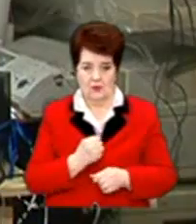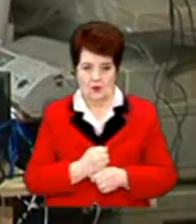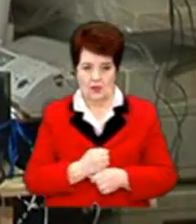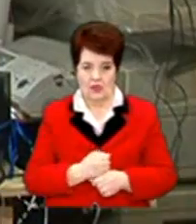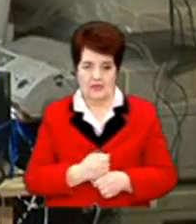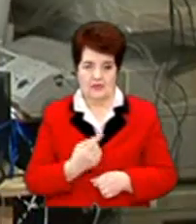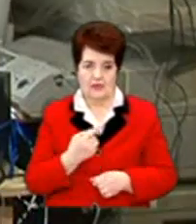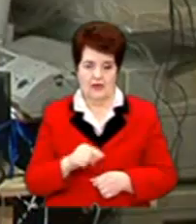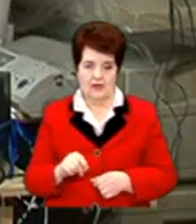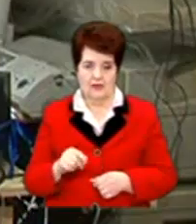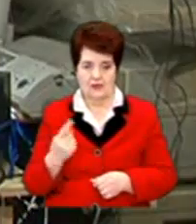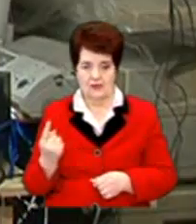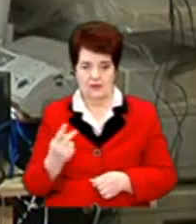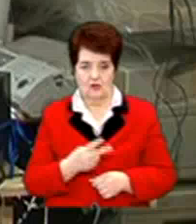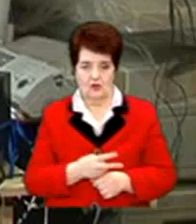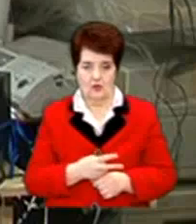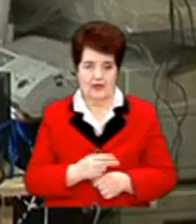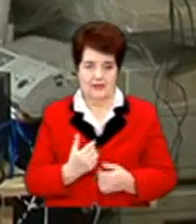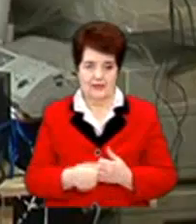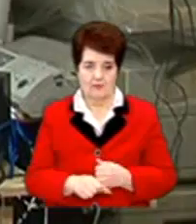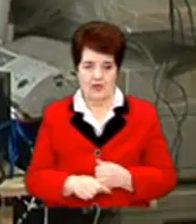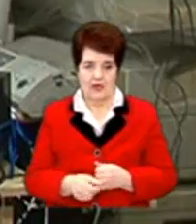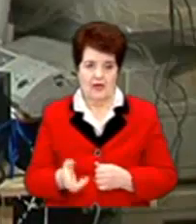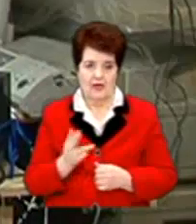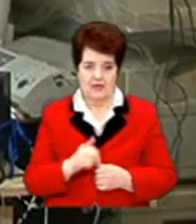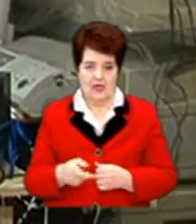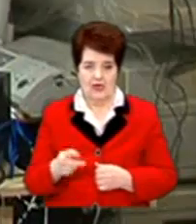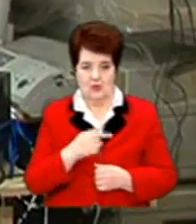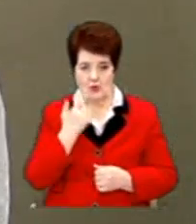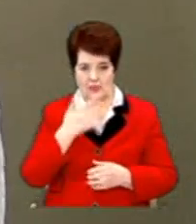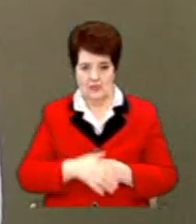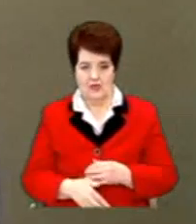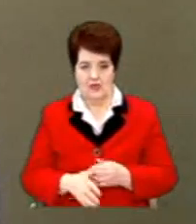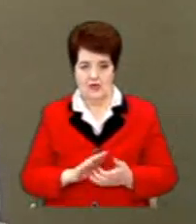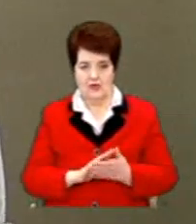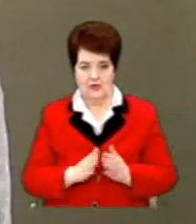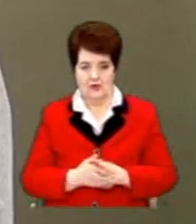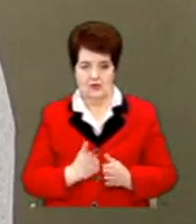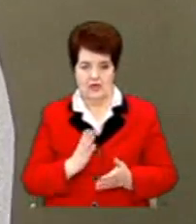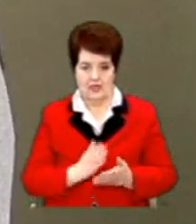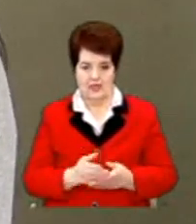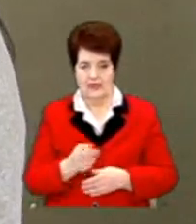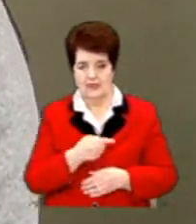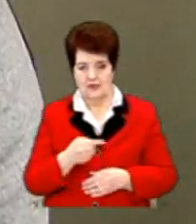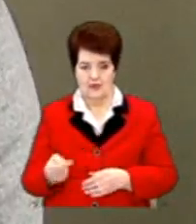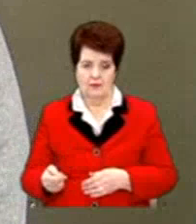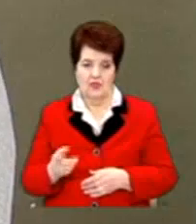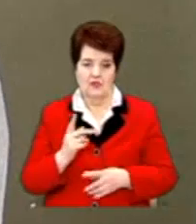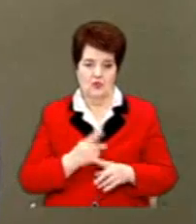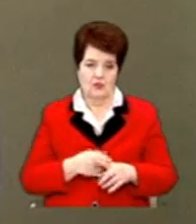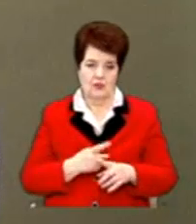schimbul 1 și alții numai în schimbul 2. Dar toți înțeleg situația. Sunt și dezavantaje, dar și